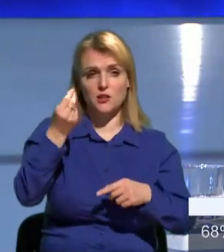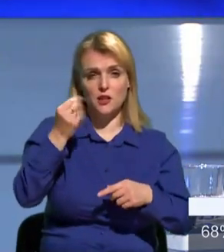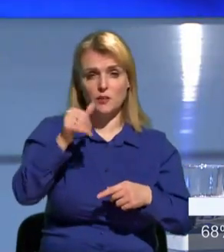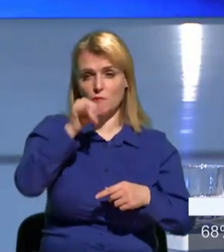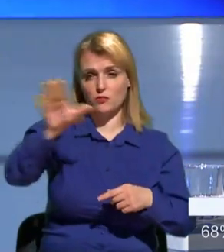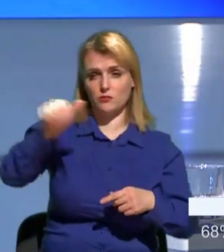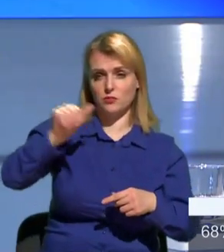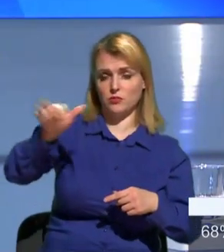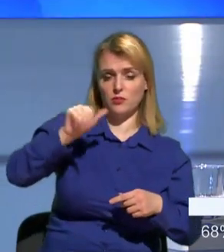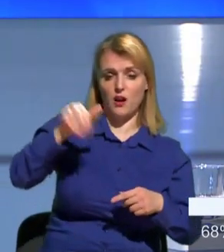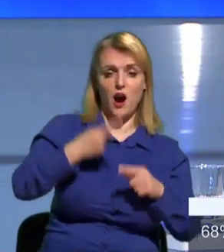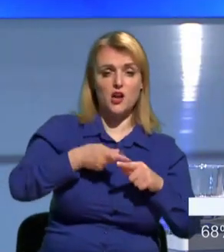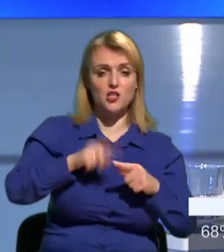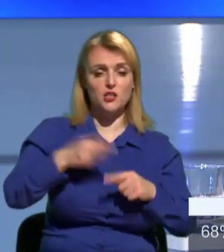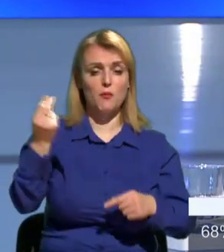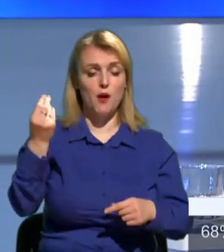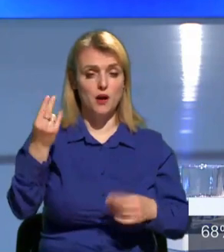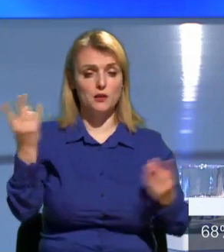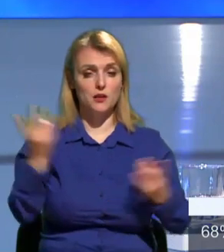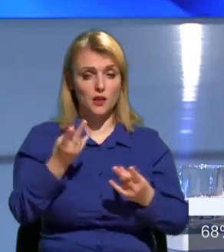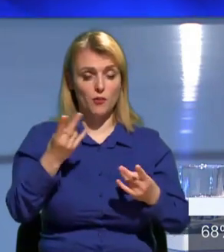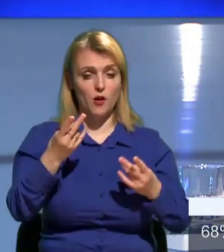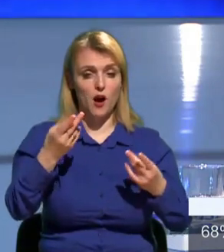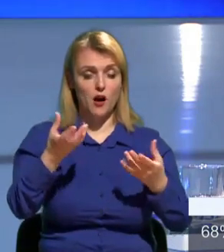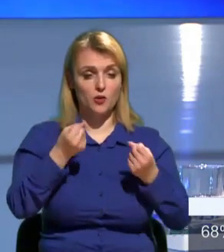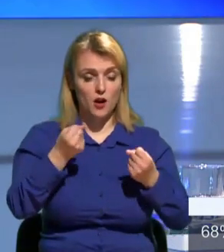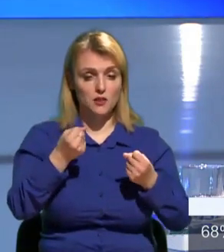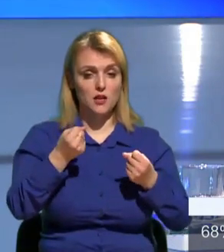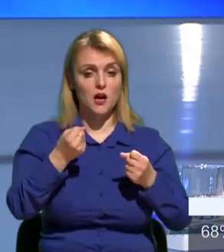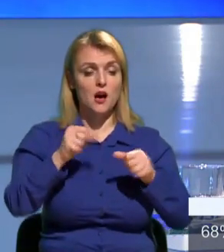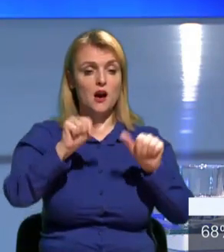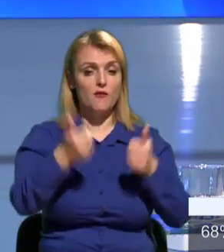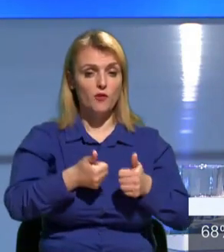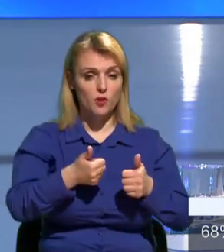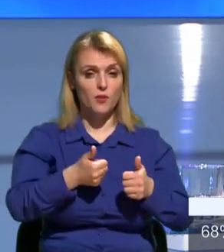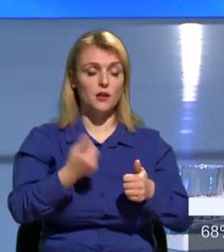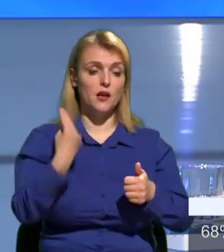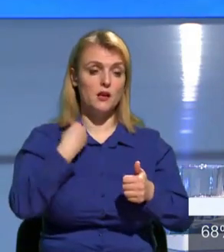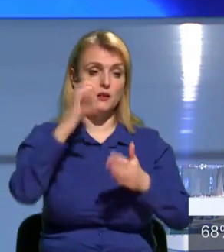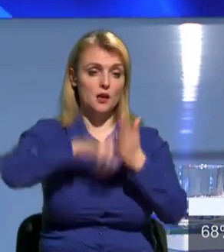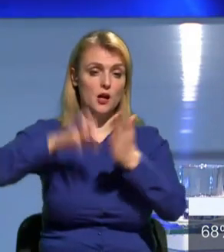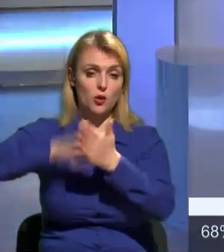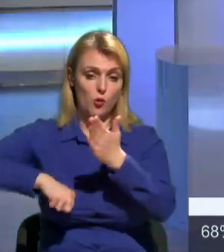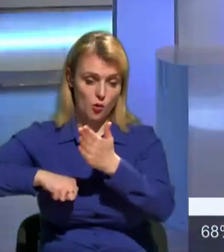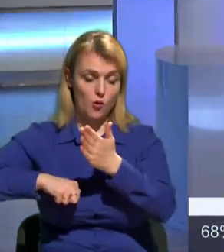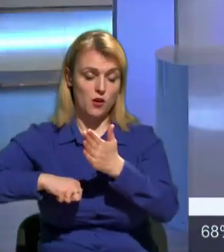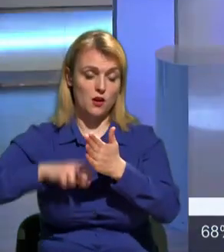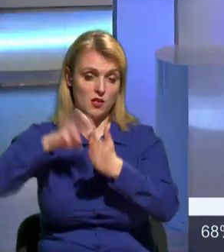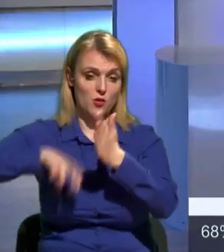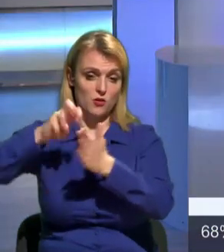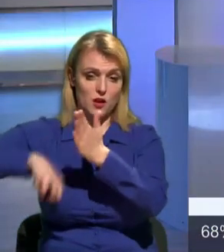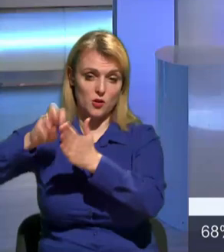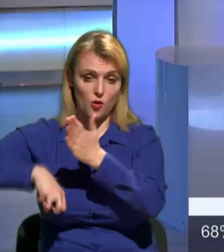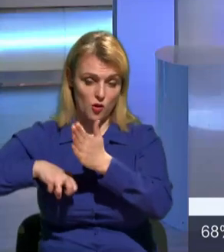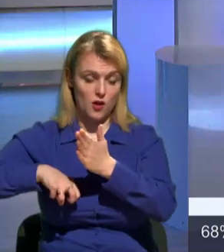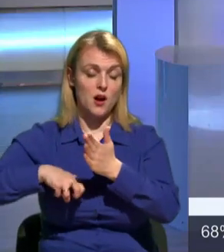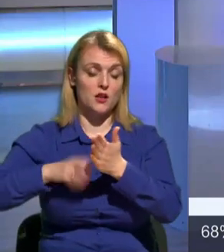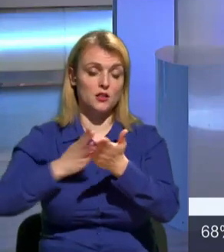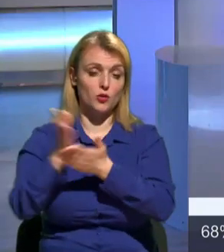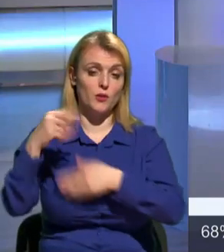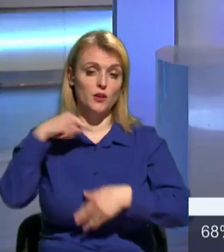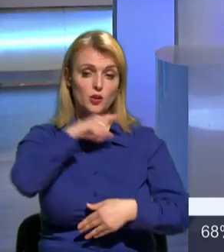mare. Acești bani trebuie luați în formă de impozite de pe economie. Și care e situația în Republica Moldova? Noi am